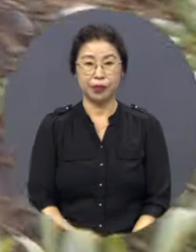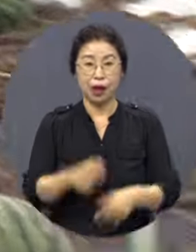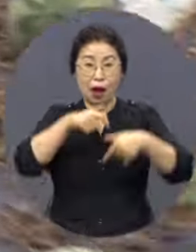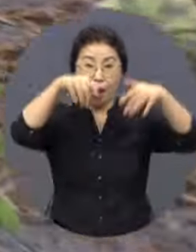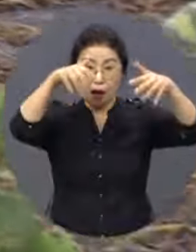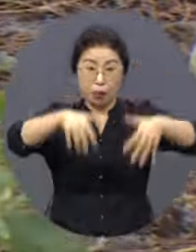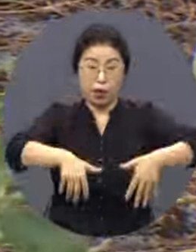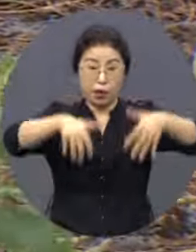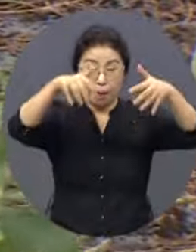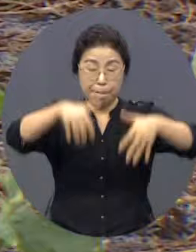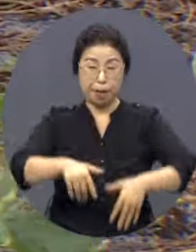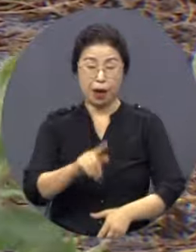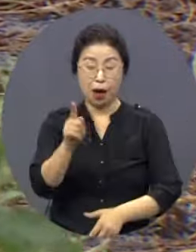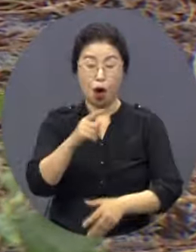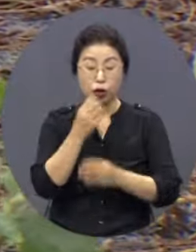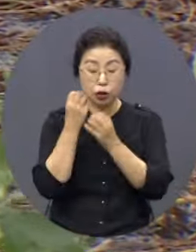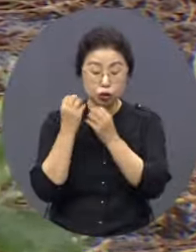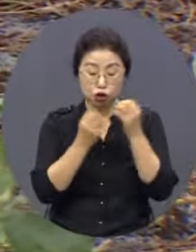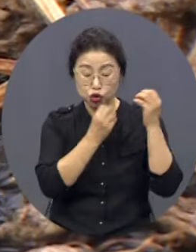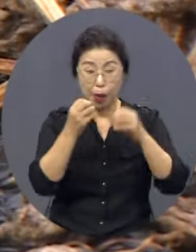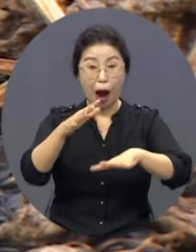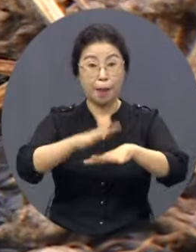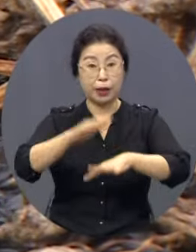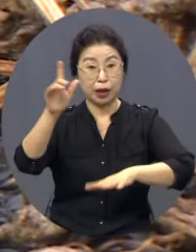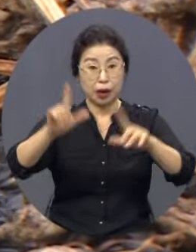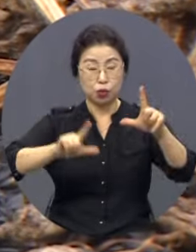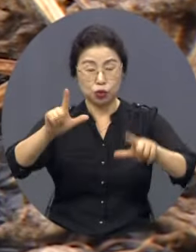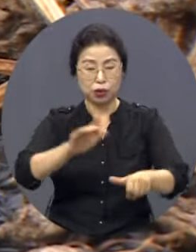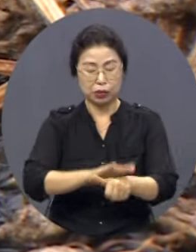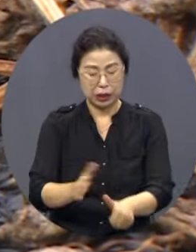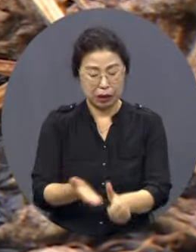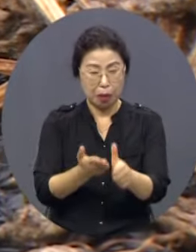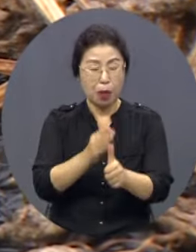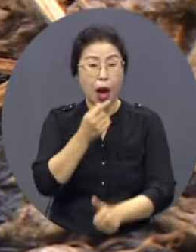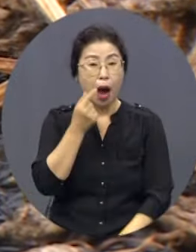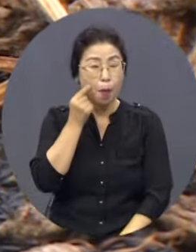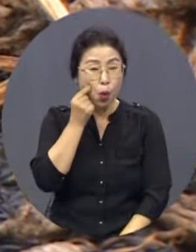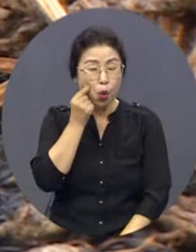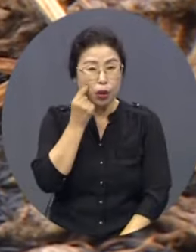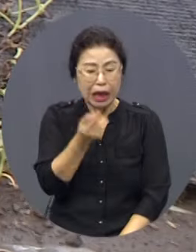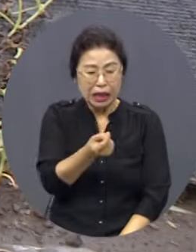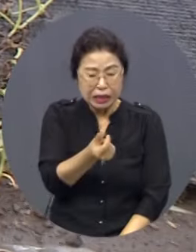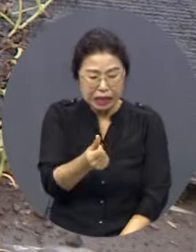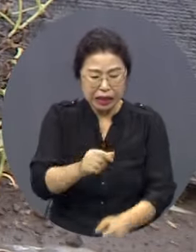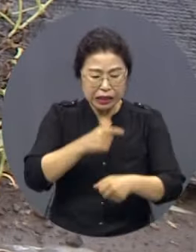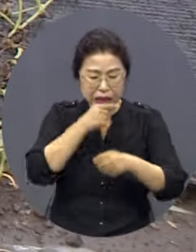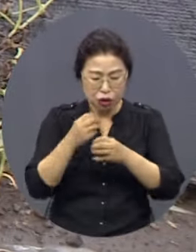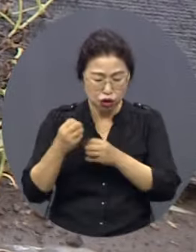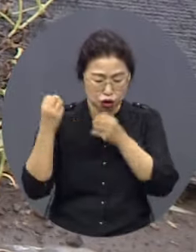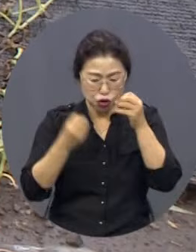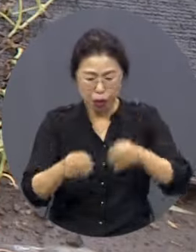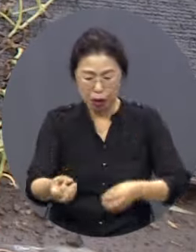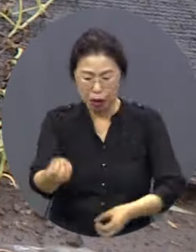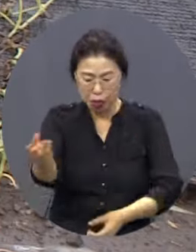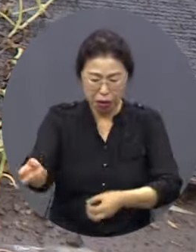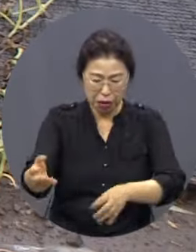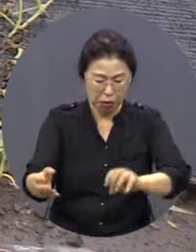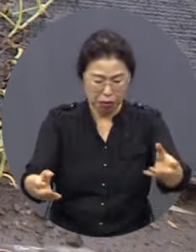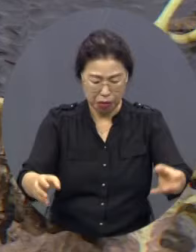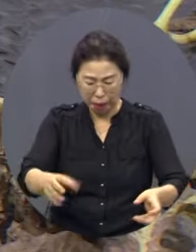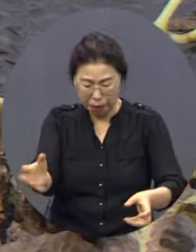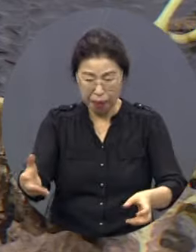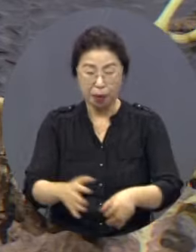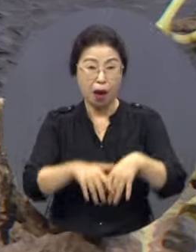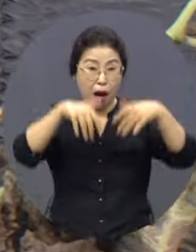빗방울이 떨어지는 한 수박밭입니다. 제대로 자라지 못한 작은 수박들이 여기저기 방치돼 있습니다. 비가